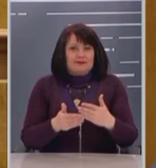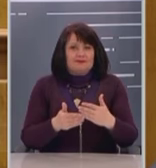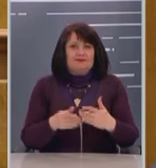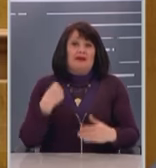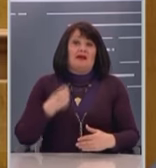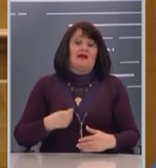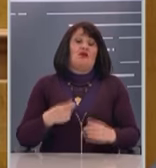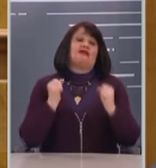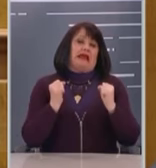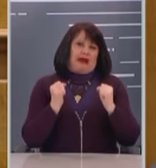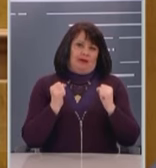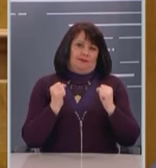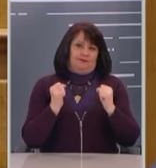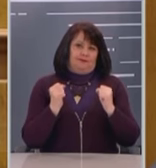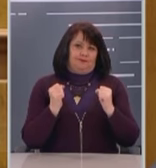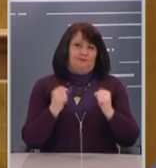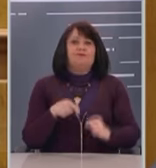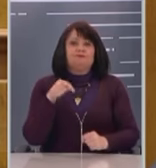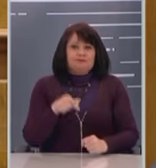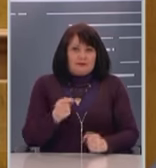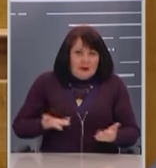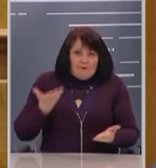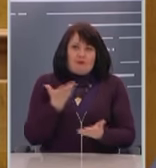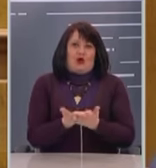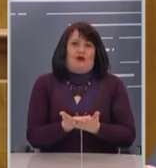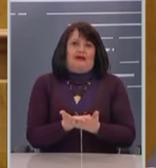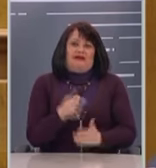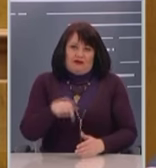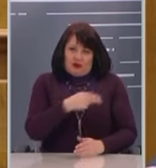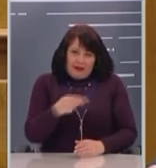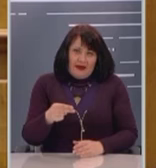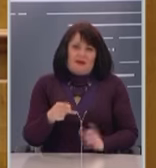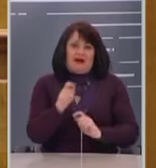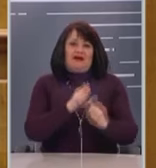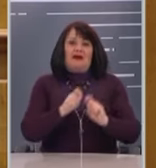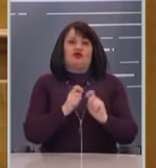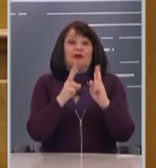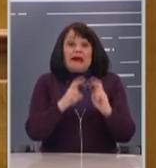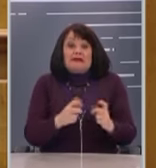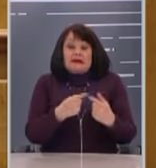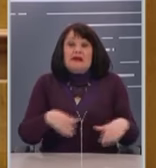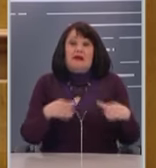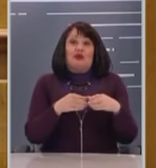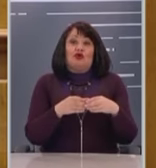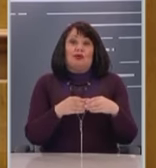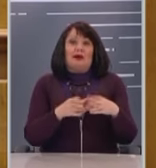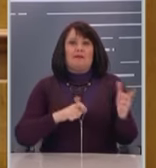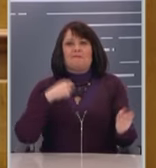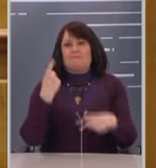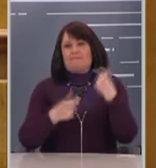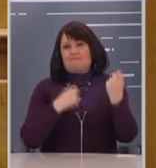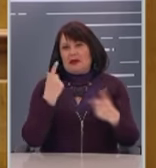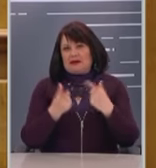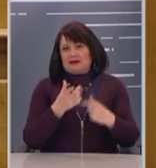δημόσια υγεία. Γιατί αυτό αφορά η πρότασή μας για σύσταση Εξεταστικής Επιτροπής. Και νομίζω η λέξη πάρτι είναι πολύ